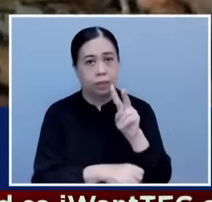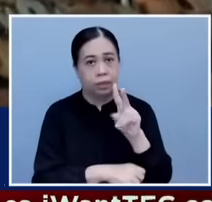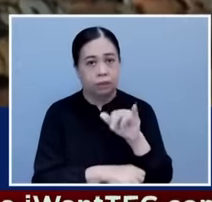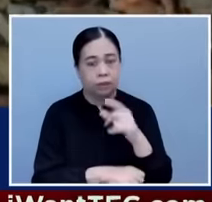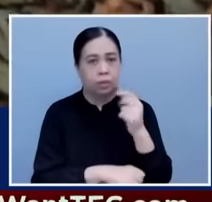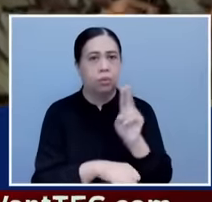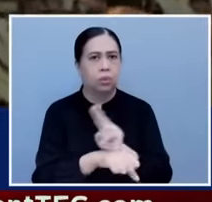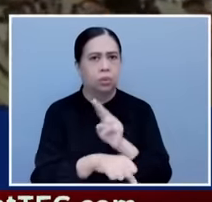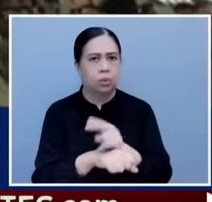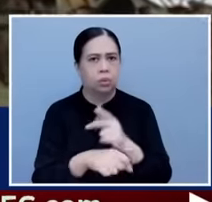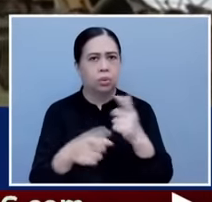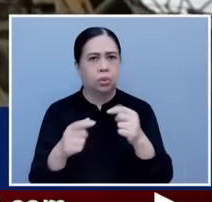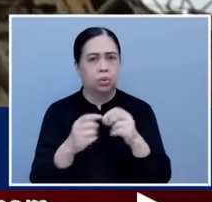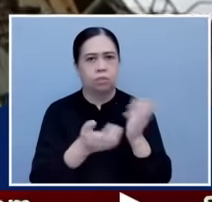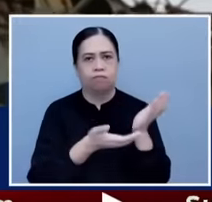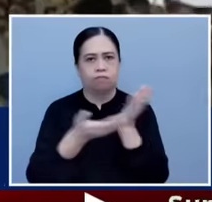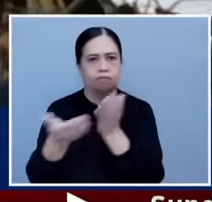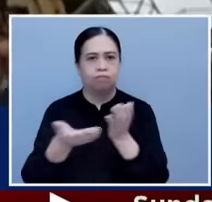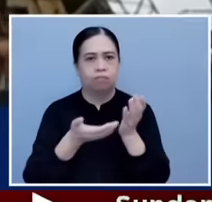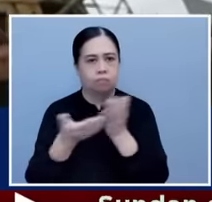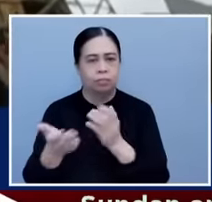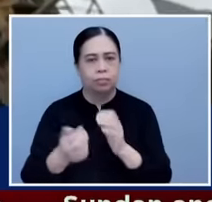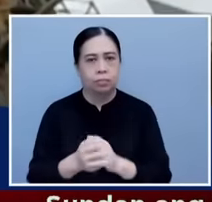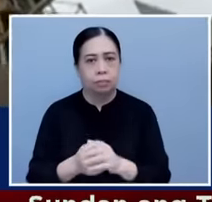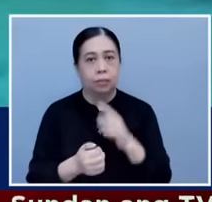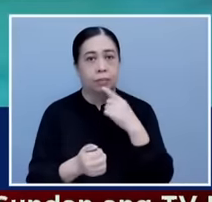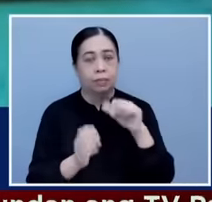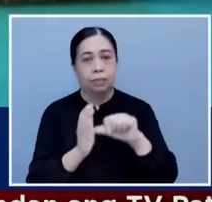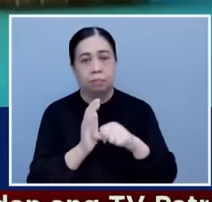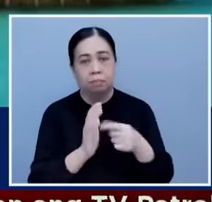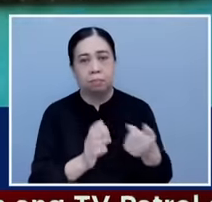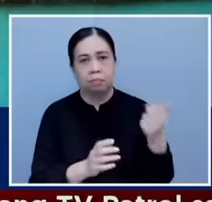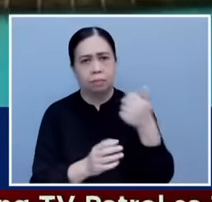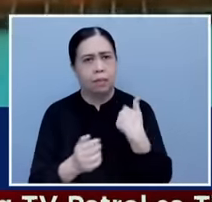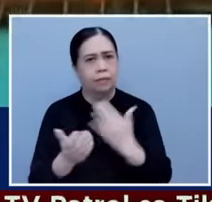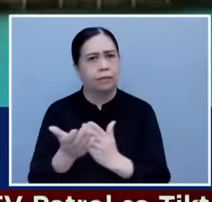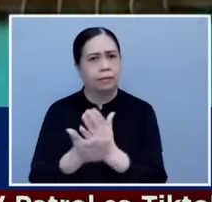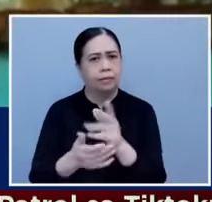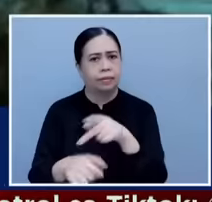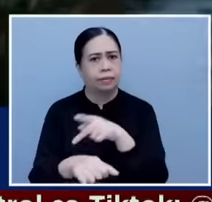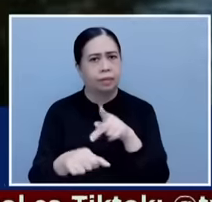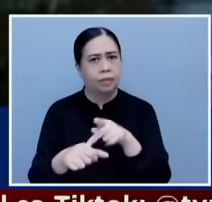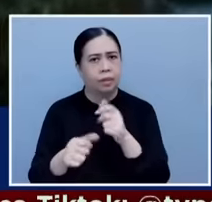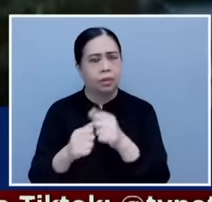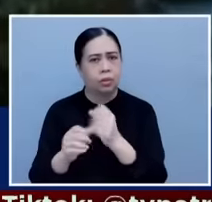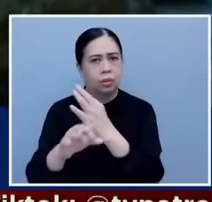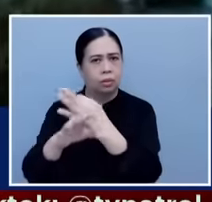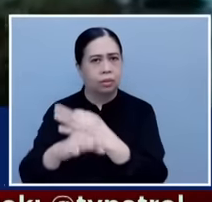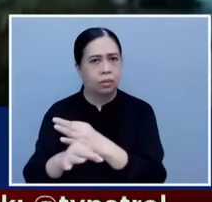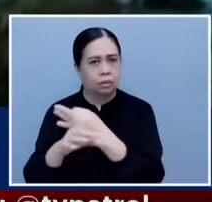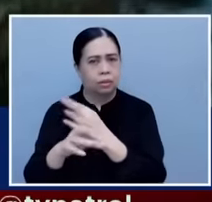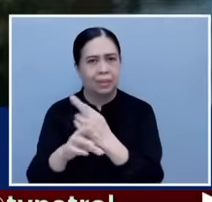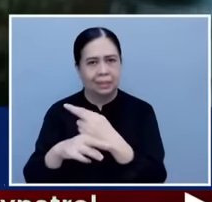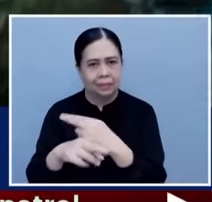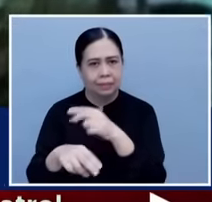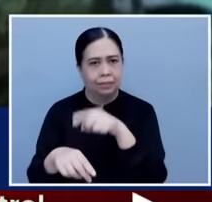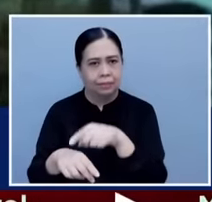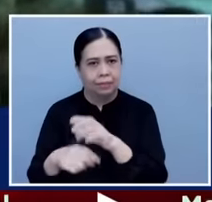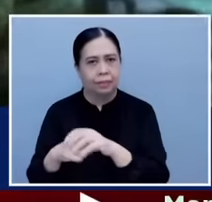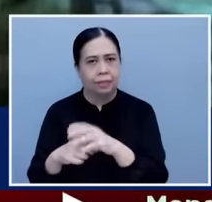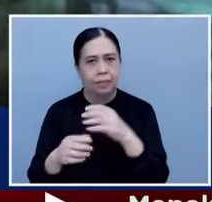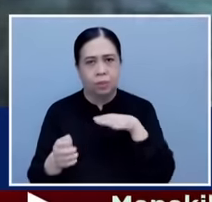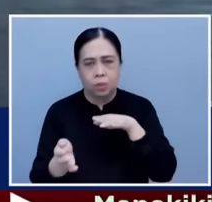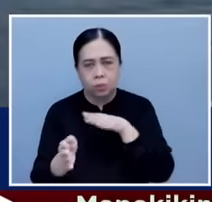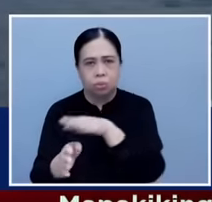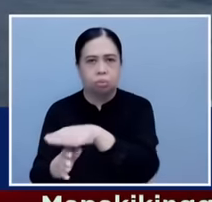gamitin para sa mga resupply mission. Giit ni Bronner, may karapatan ng Pilipinas na kumpunihin ang BRP Sierra Madre na nabalahaw sa